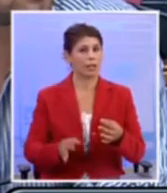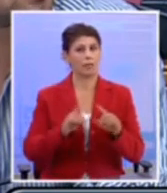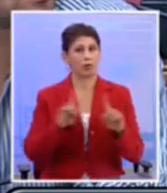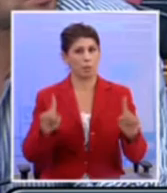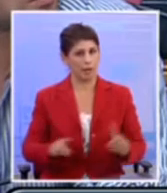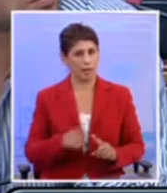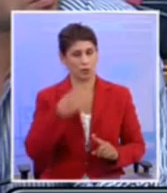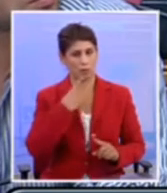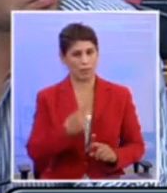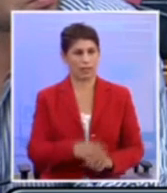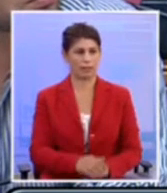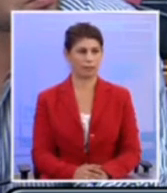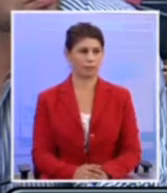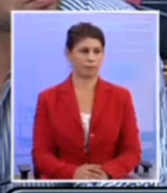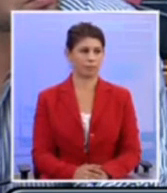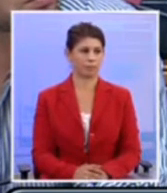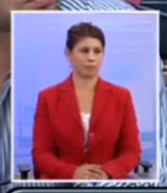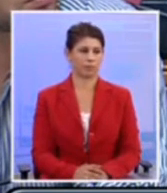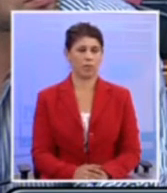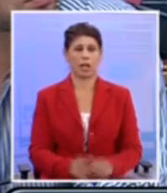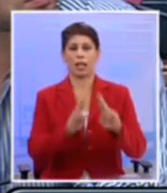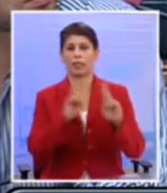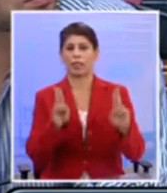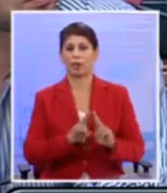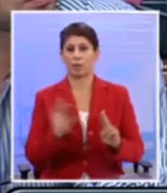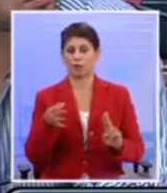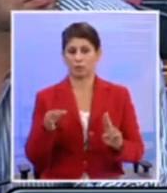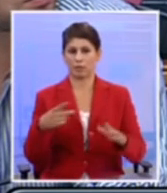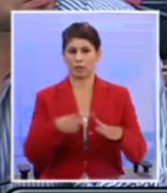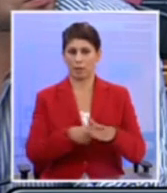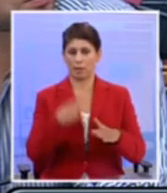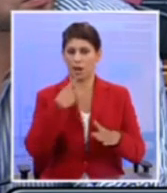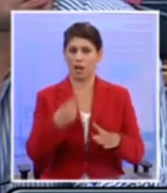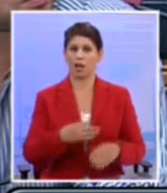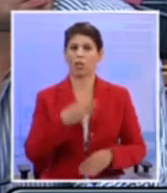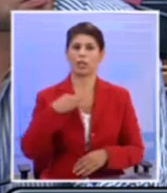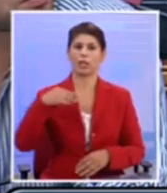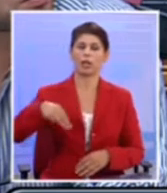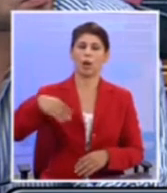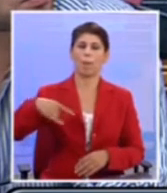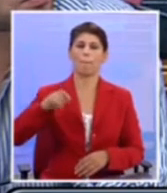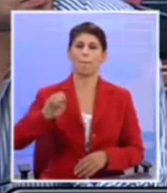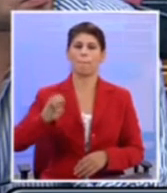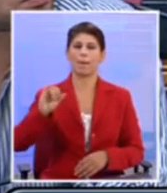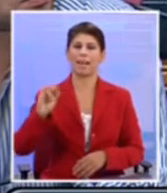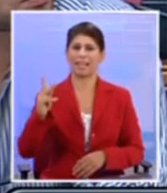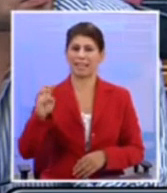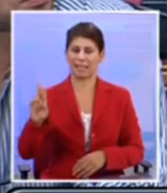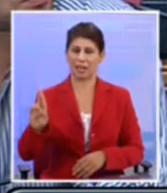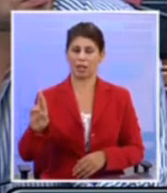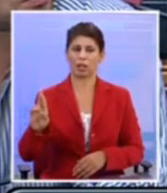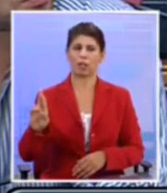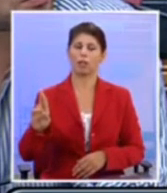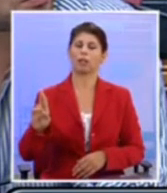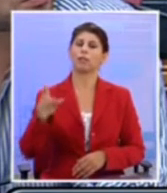πλαίσιο που λέτε. Το Διεθνές Νομισματικό Ταμείο, λέει ο κύριος Μπέικερ, ο επικεφαλής Διεύθυνσης Ευρώπης